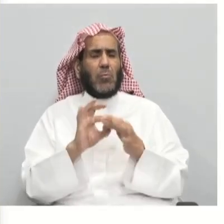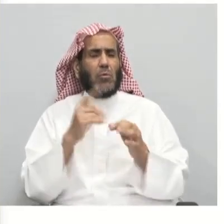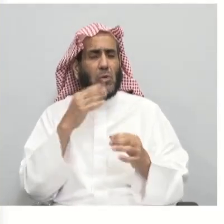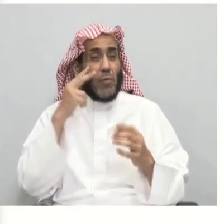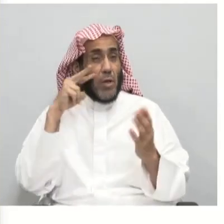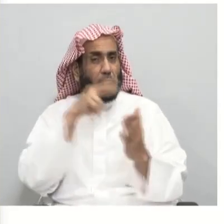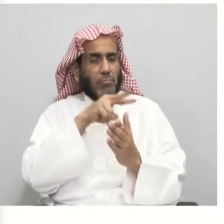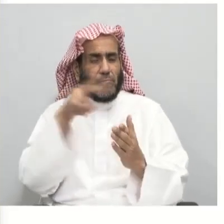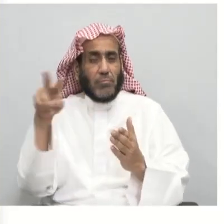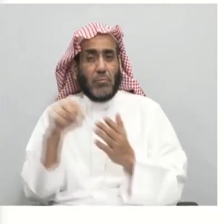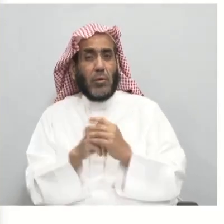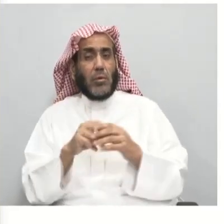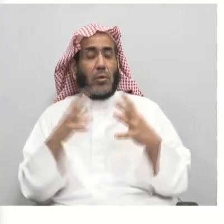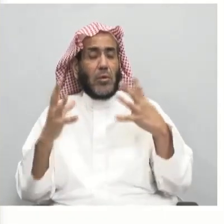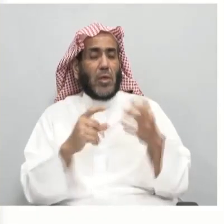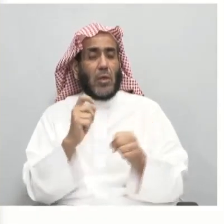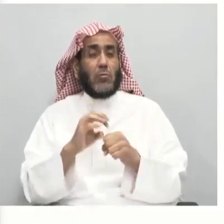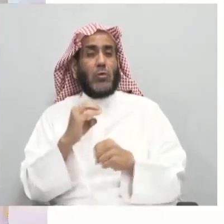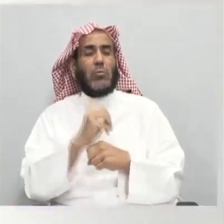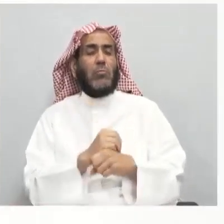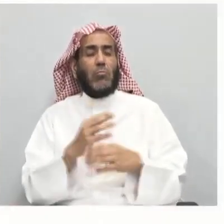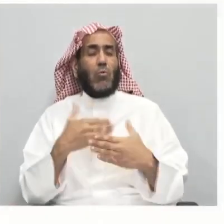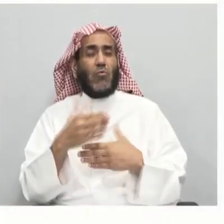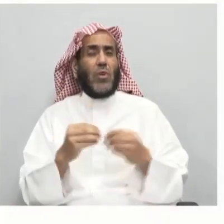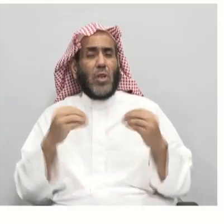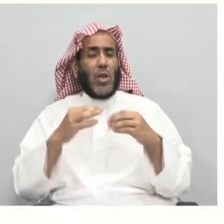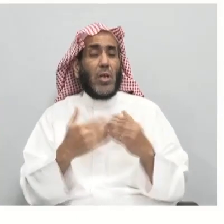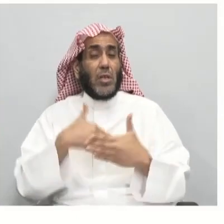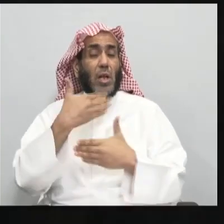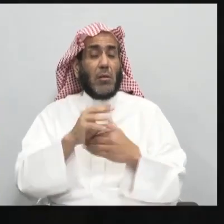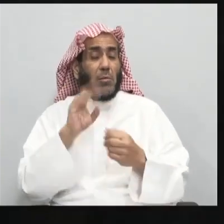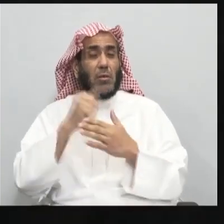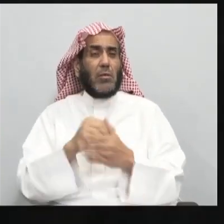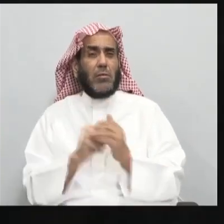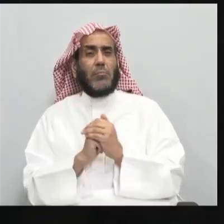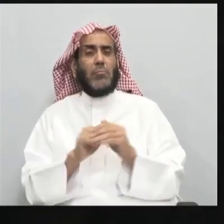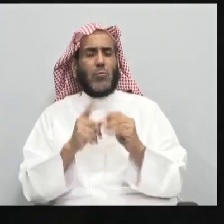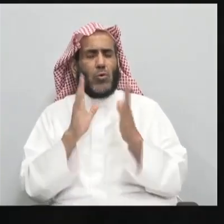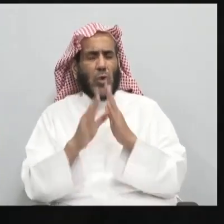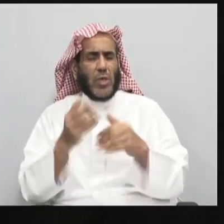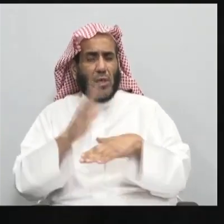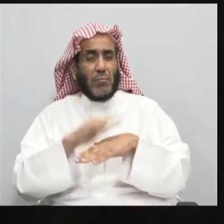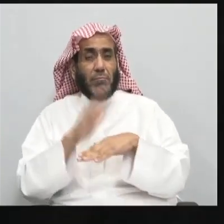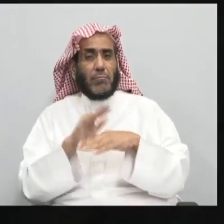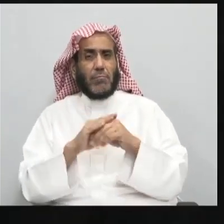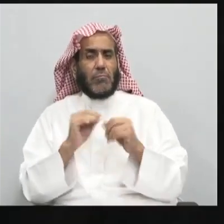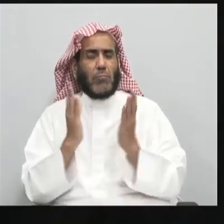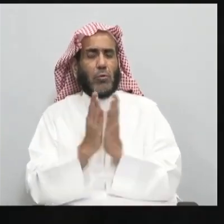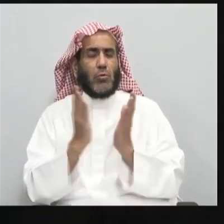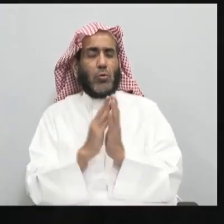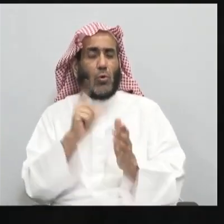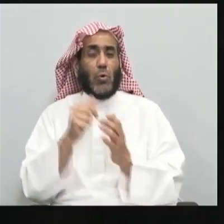الشفهي اداره اجتماع وفي الاجراءات القادمه باذن الله تعالى سنركز على الدروس